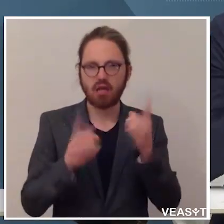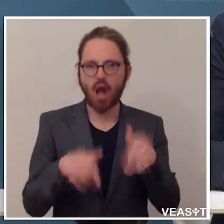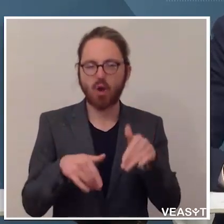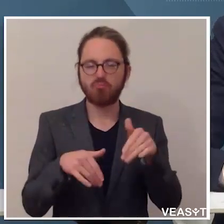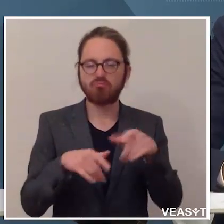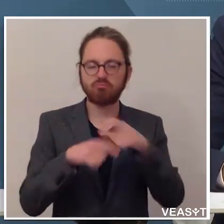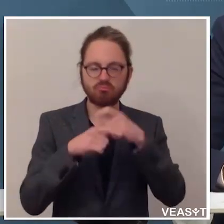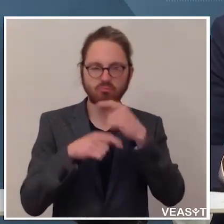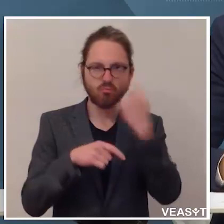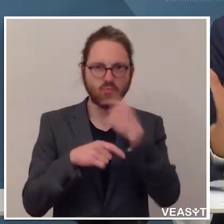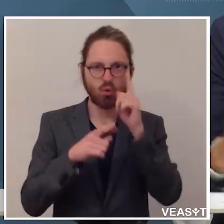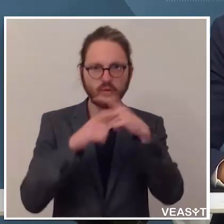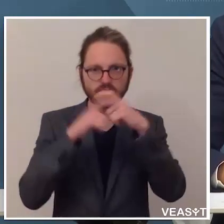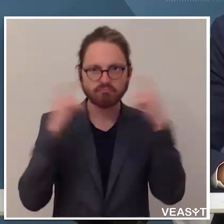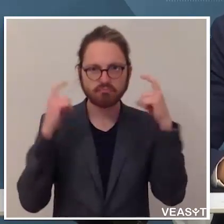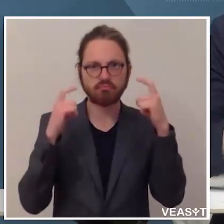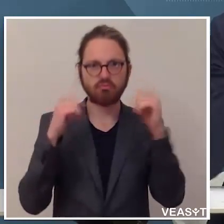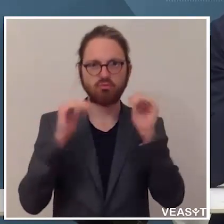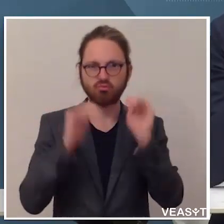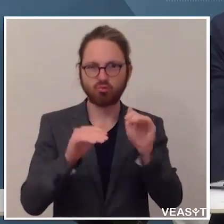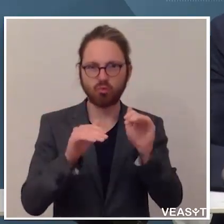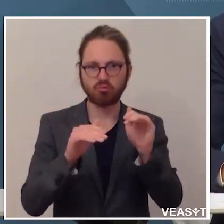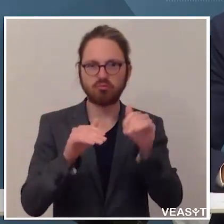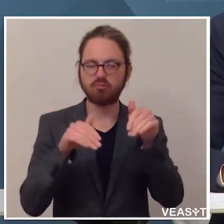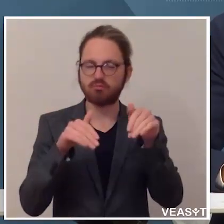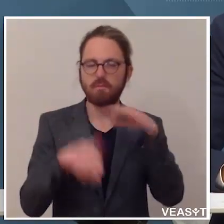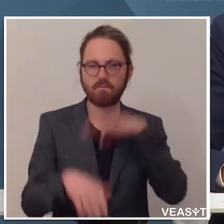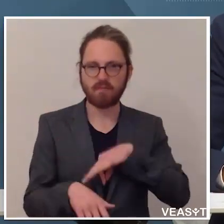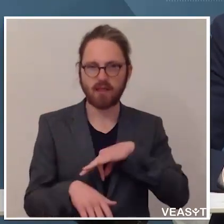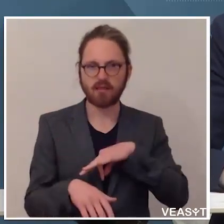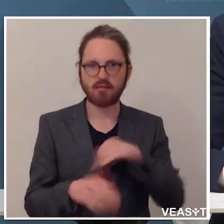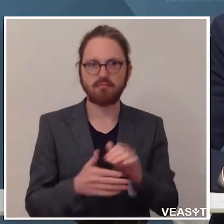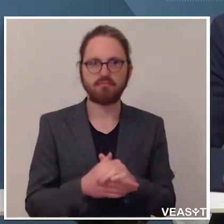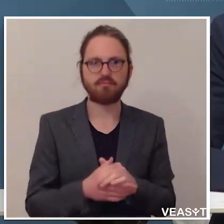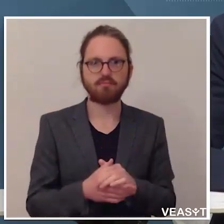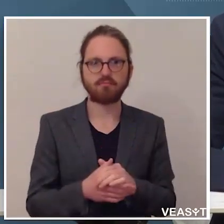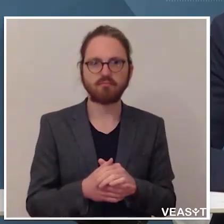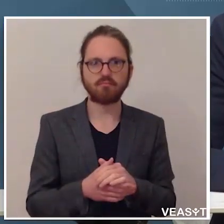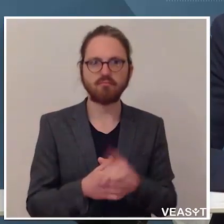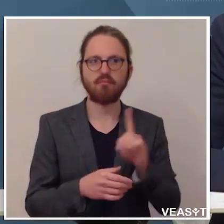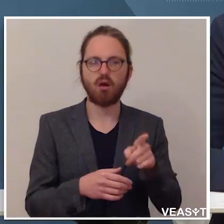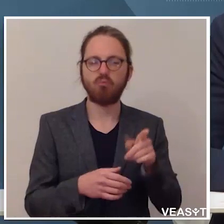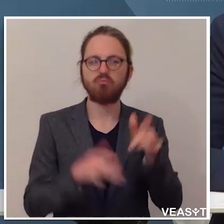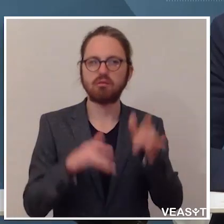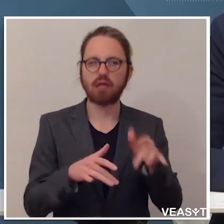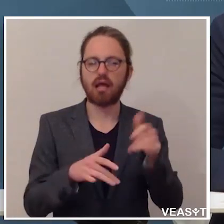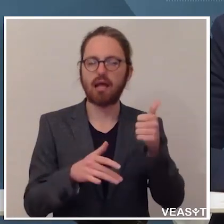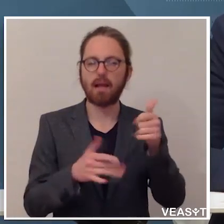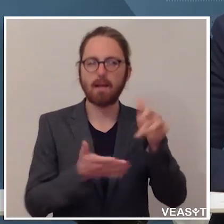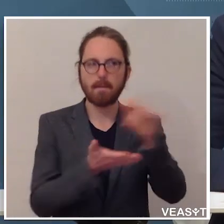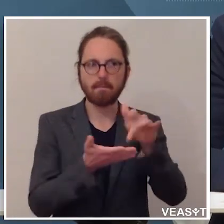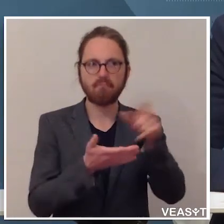und Nasenpflicht, also Pflicht, die Mund und Nase zu bedecken. Es werden ausgewiesene Plätze definiert